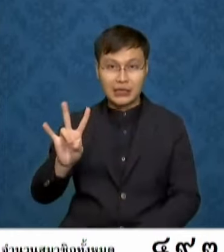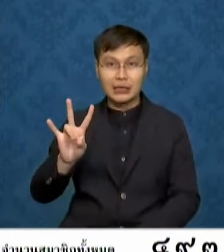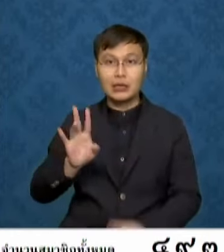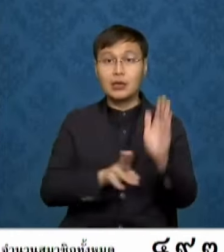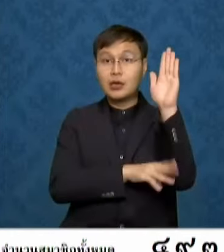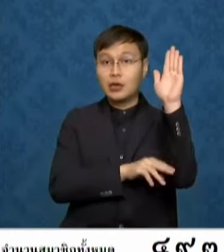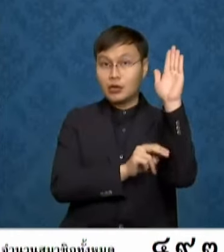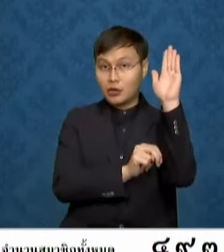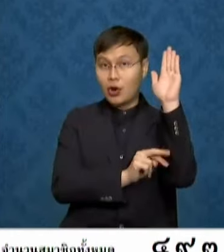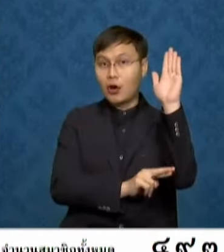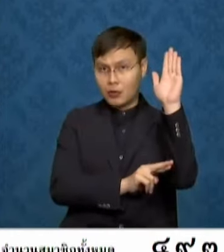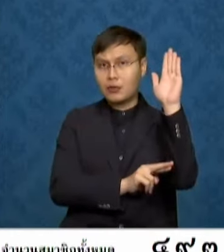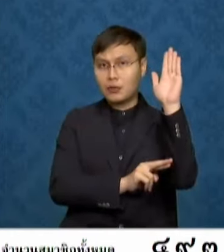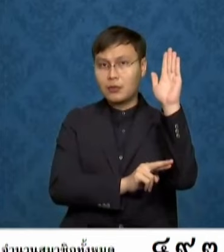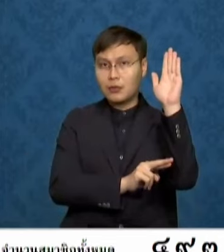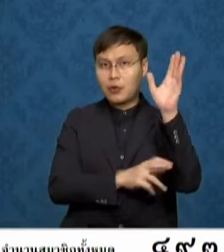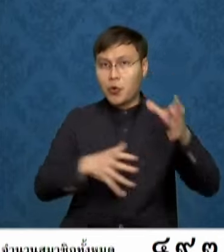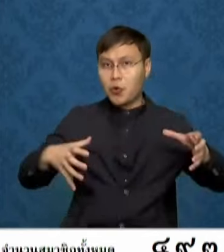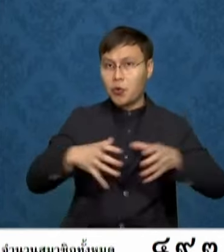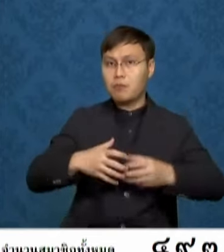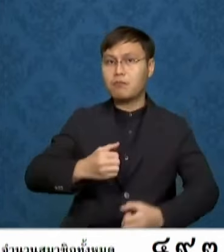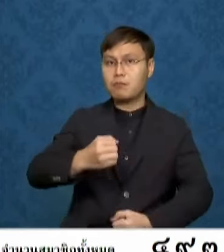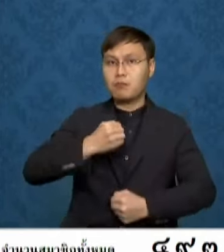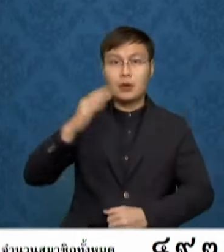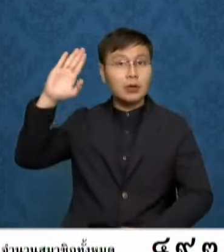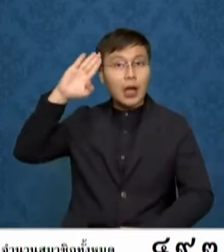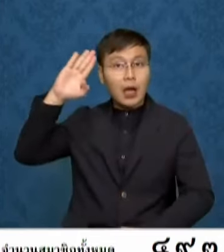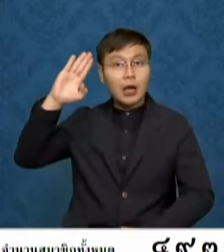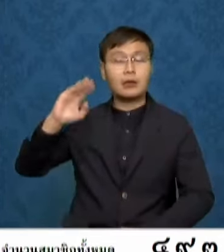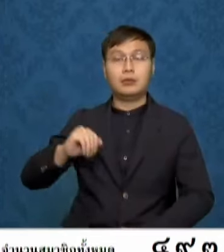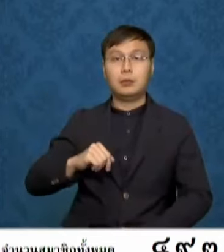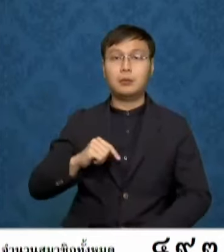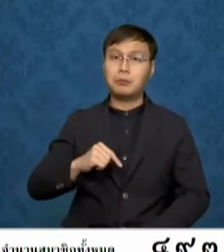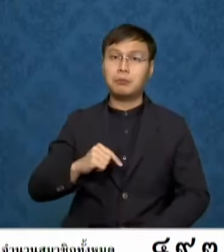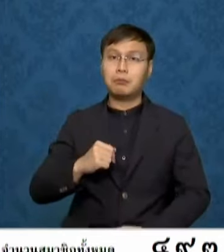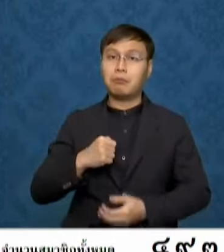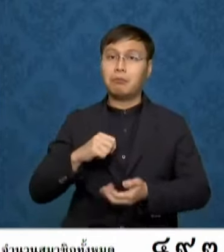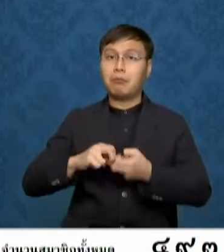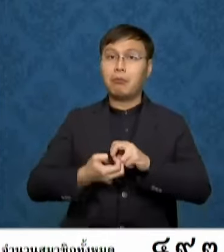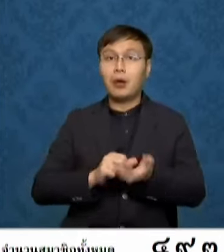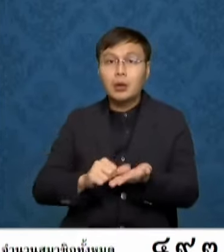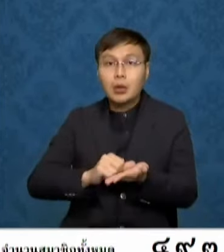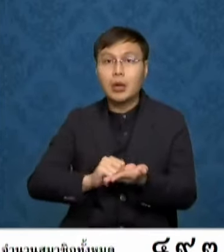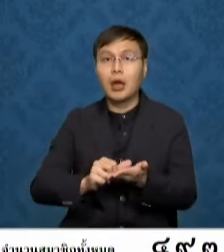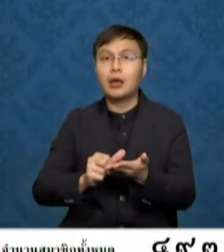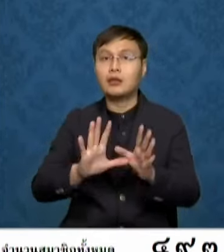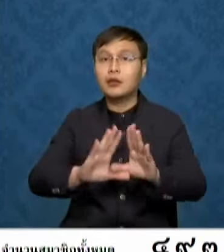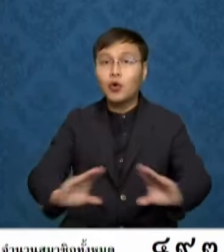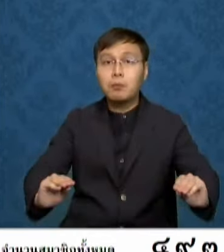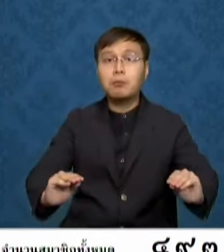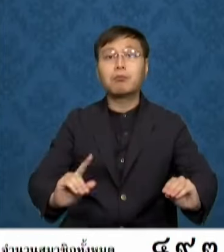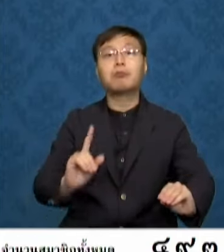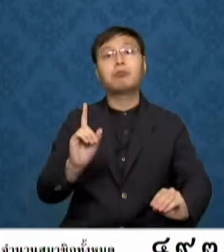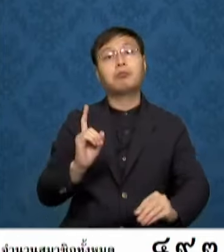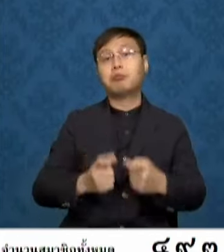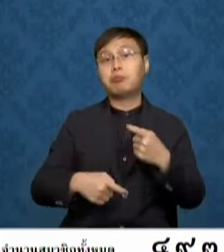นราธิวาสหน่วยงานความมั่นคงของไทยรัฐไทยก็ไม่สามารถที่จะแก้ปัญหาความไม่สงบในจังหวัดชายแดนภาค